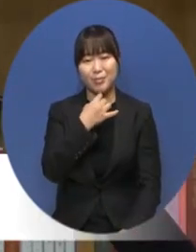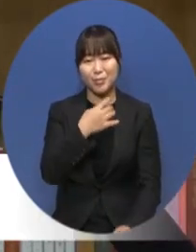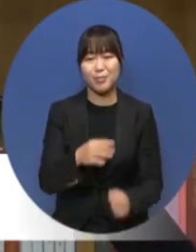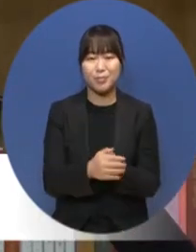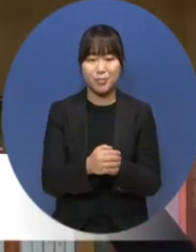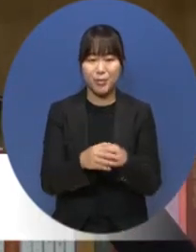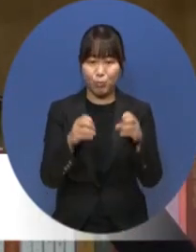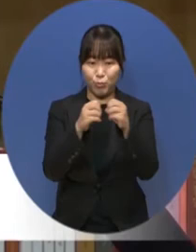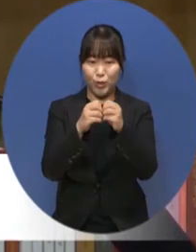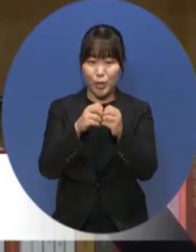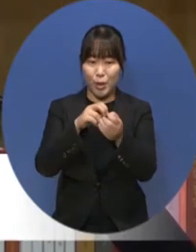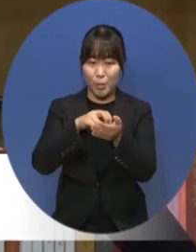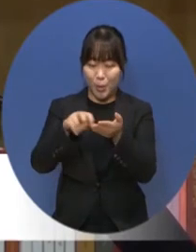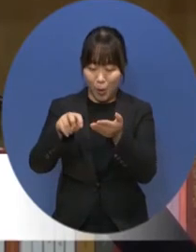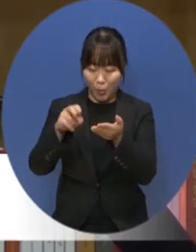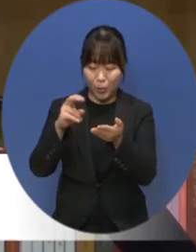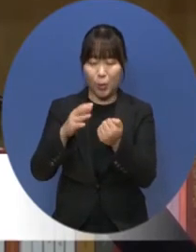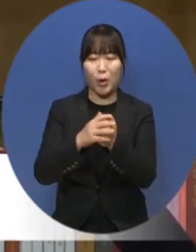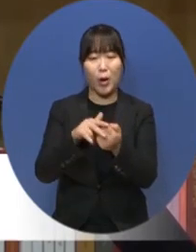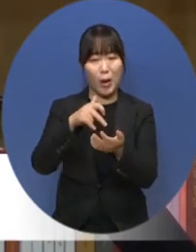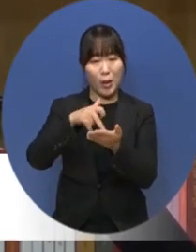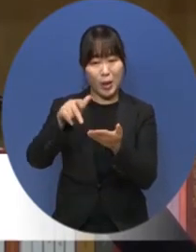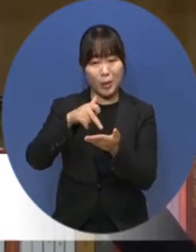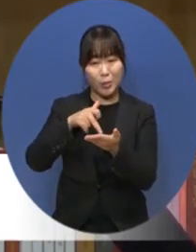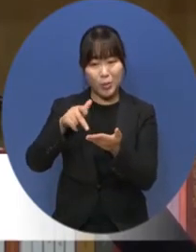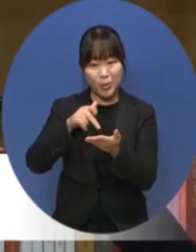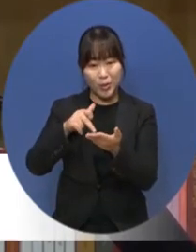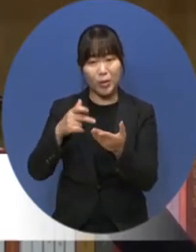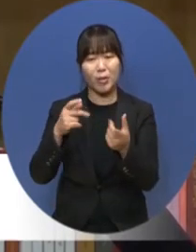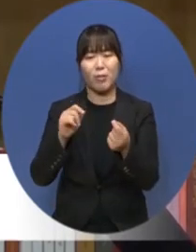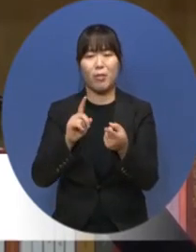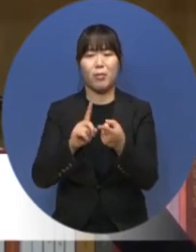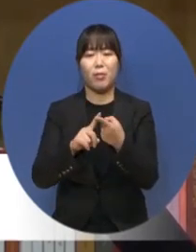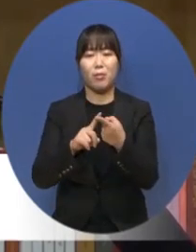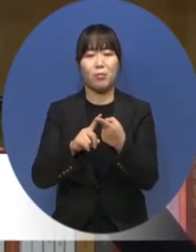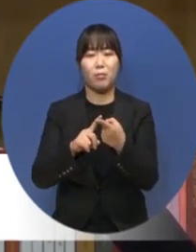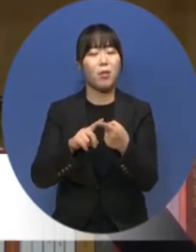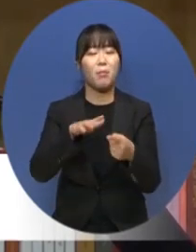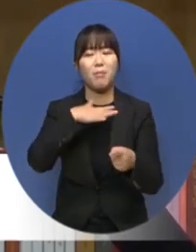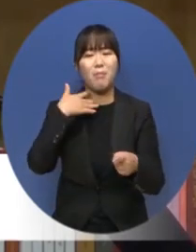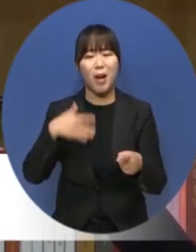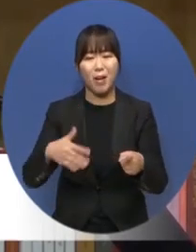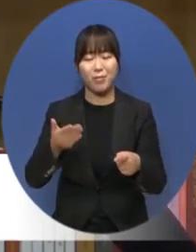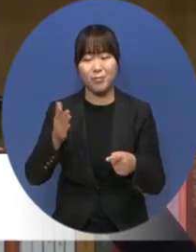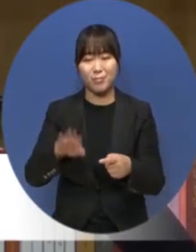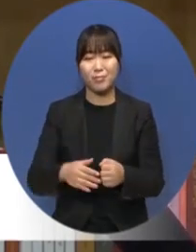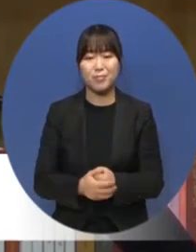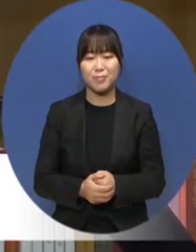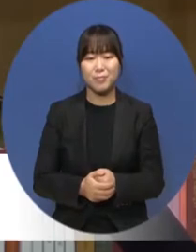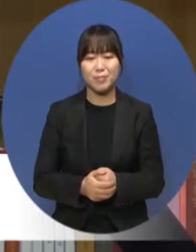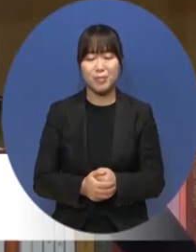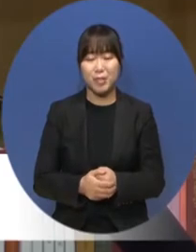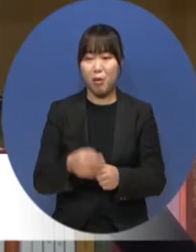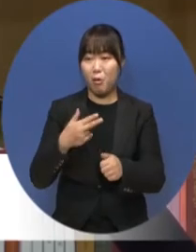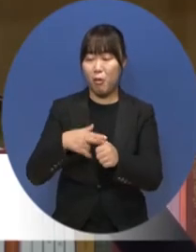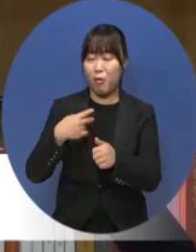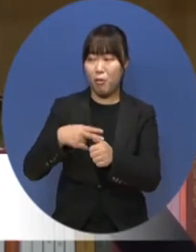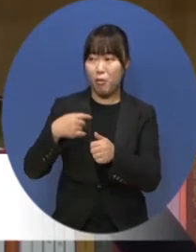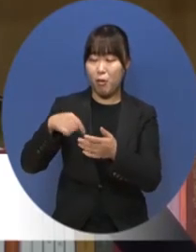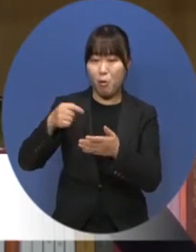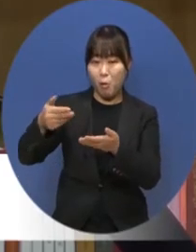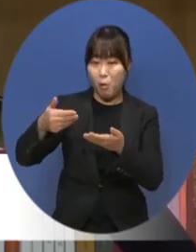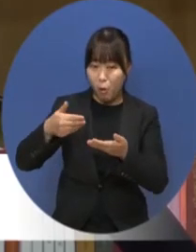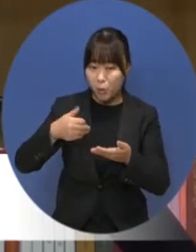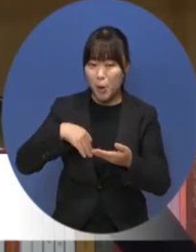문자보내는 멋도 카톡 보내는 것을 사실상 안해봤는데 에 강가 님으로 부터 배운